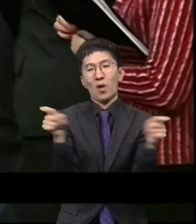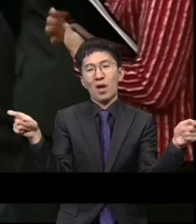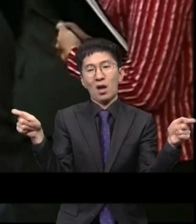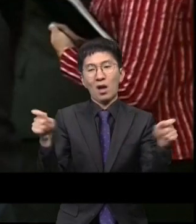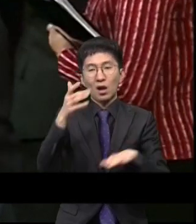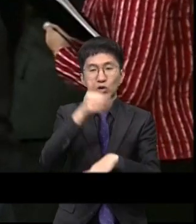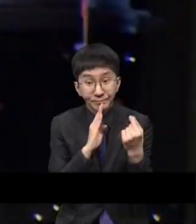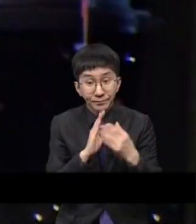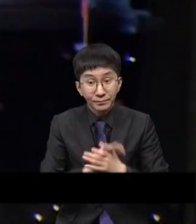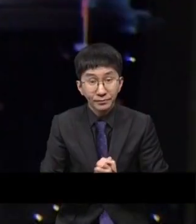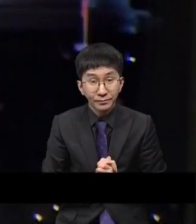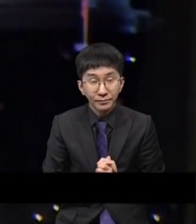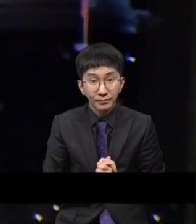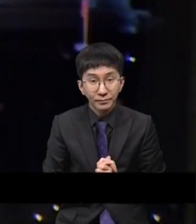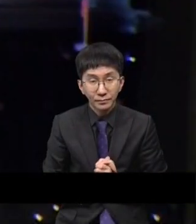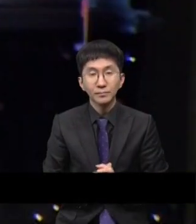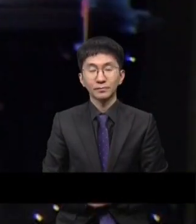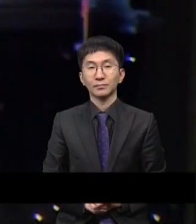끝난 겁니다.